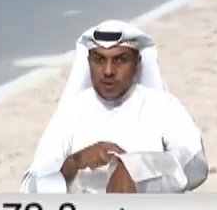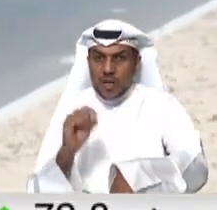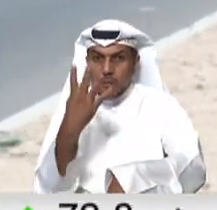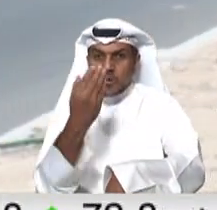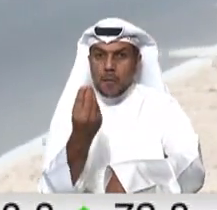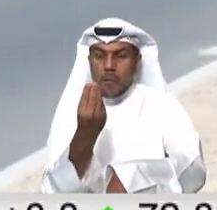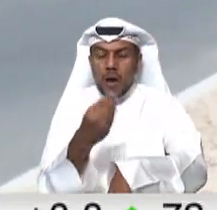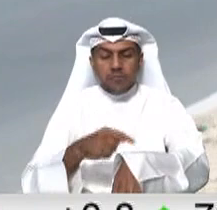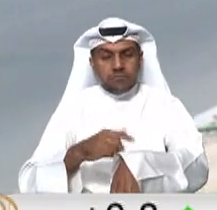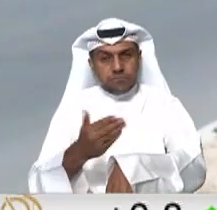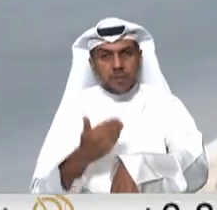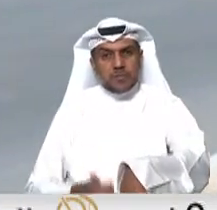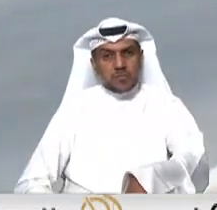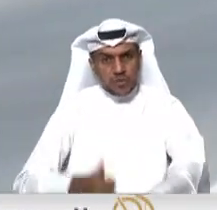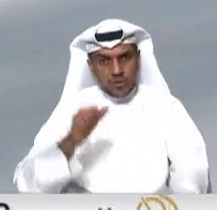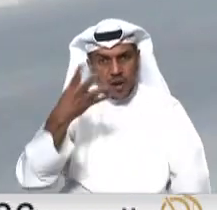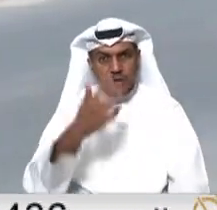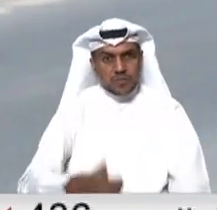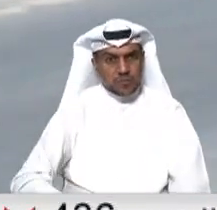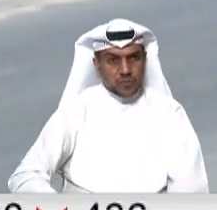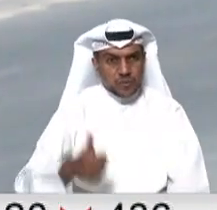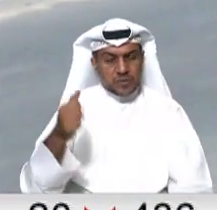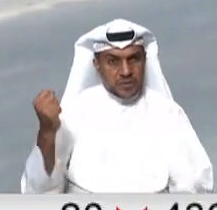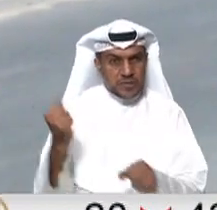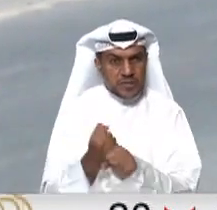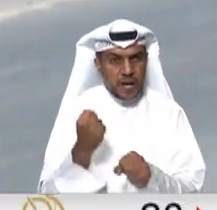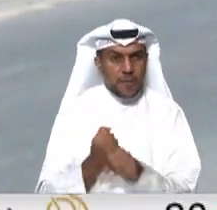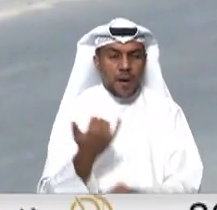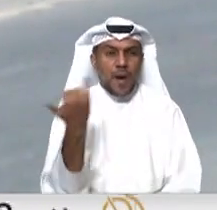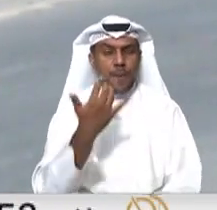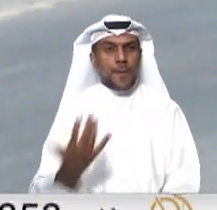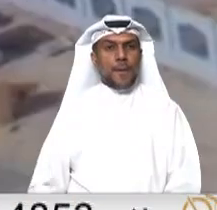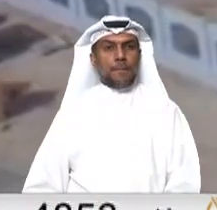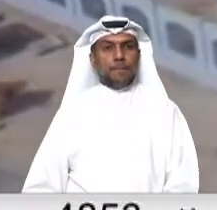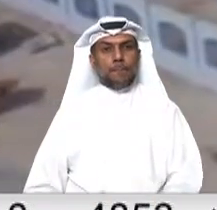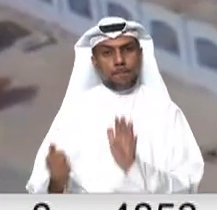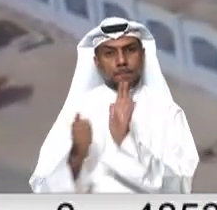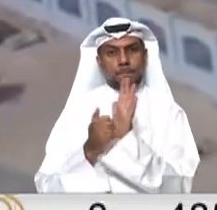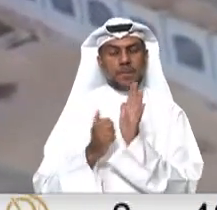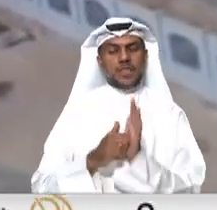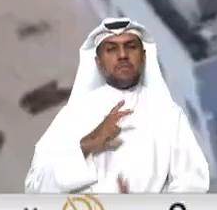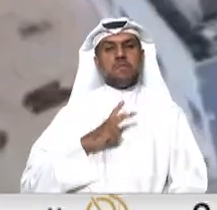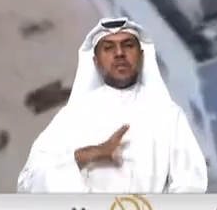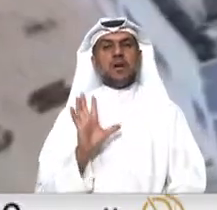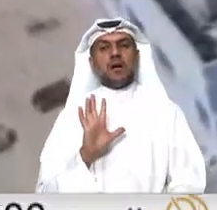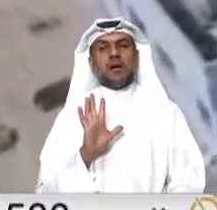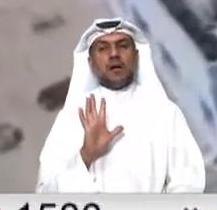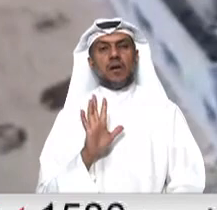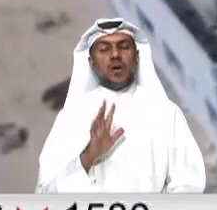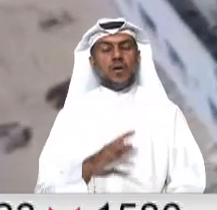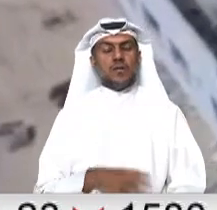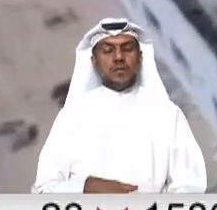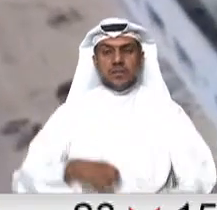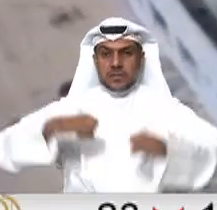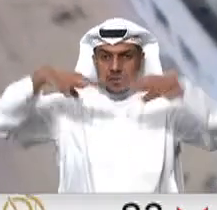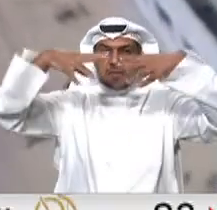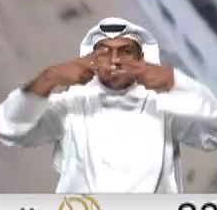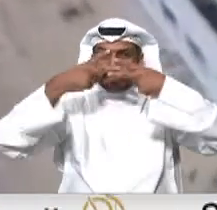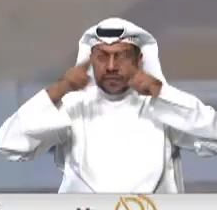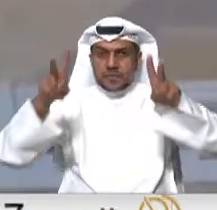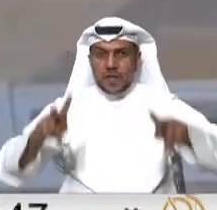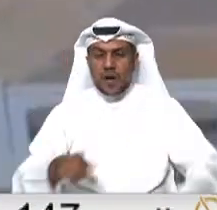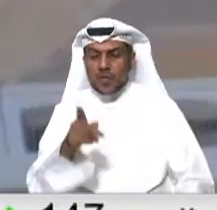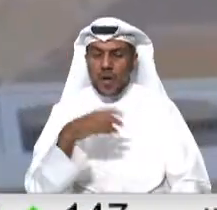محافظات البلاد بهدف توفير المسكن الملائم للمواطنين، نجحت المؤسسة العامة للرعاية